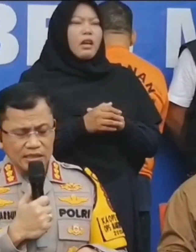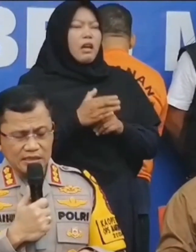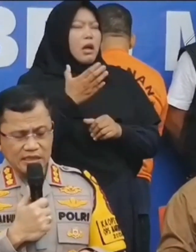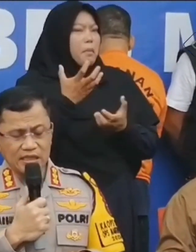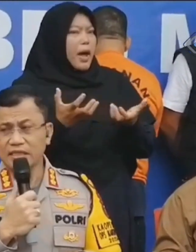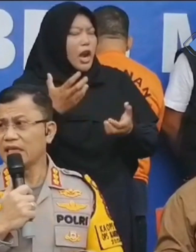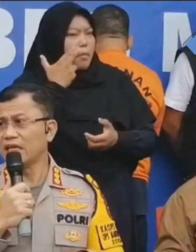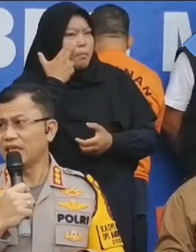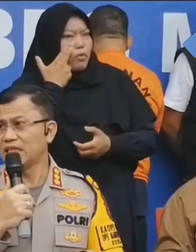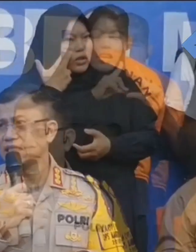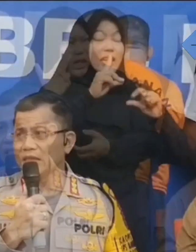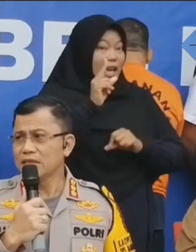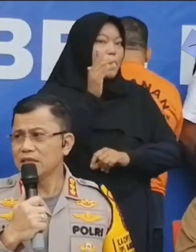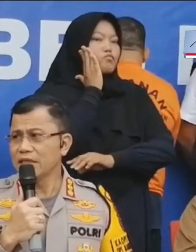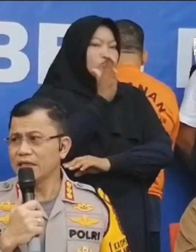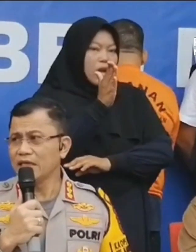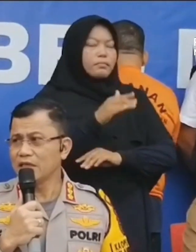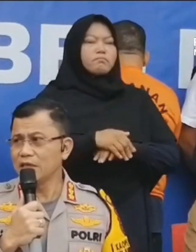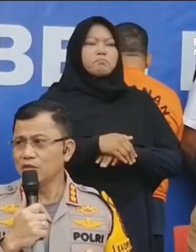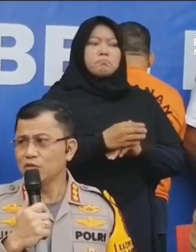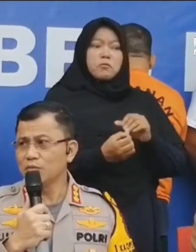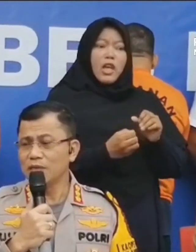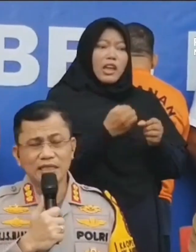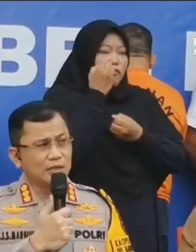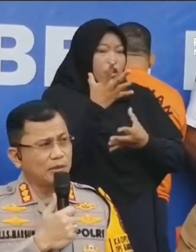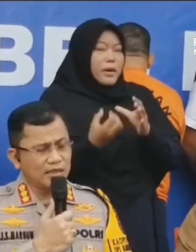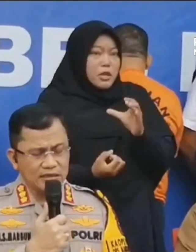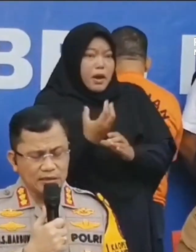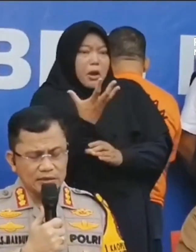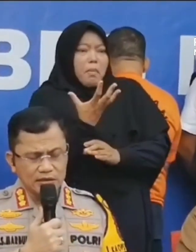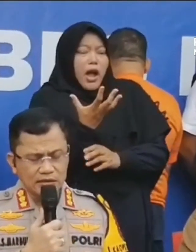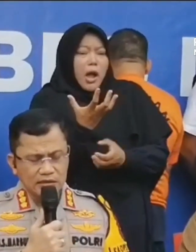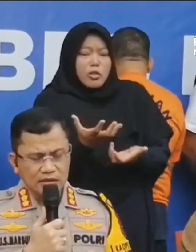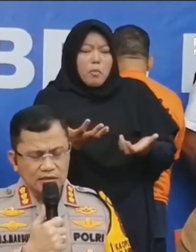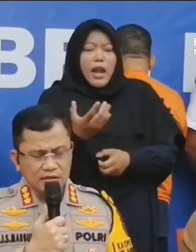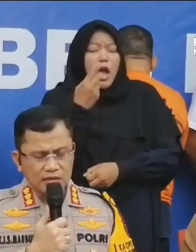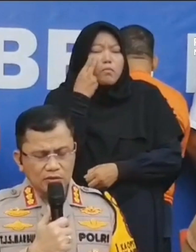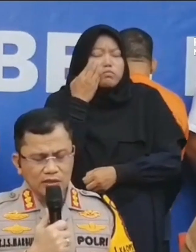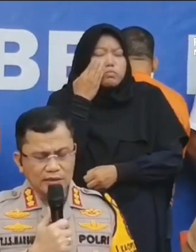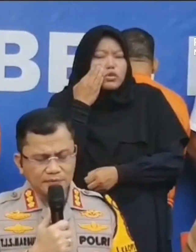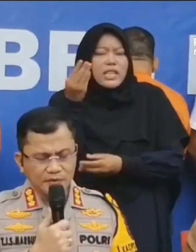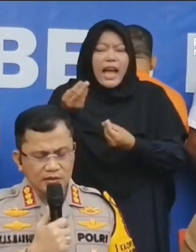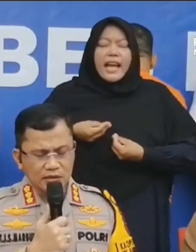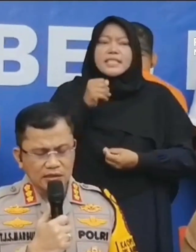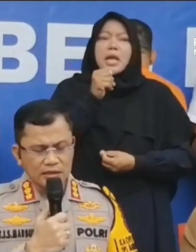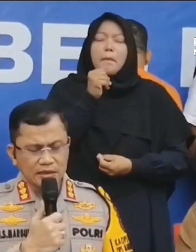didapatkan dari inisial DHA. Dari DHA itu barang dari mana dan